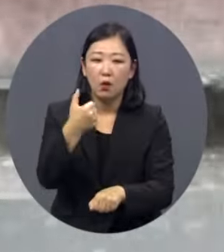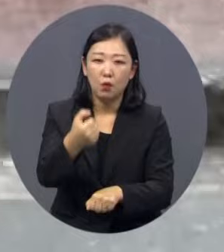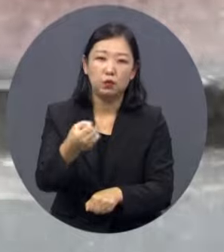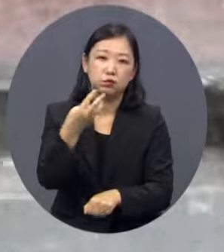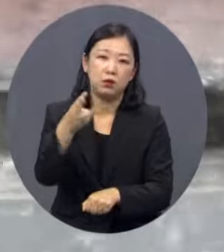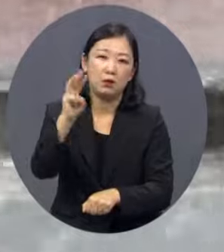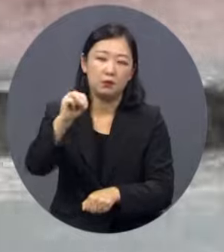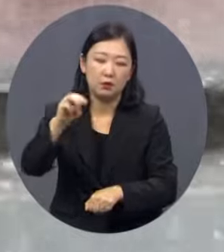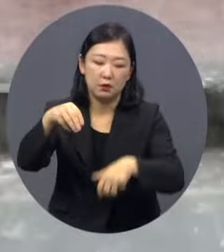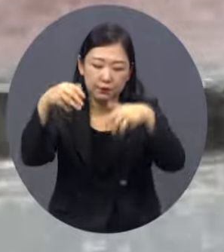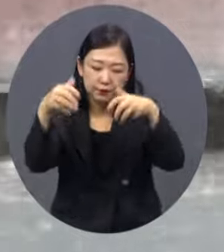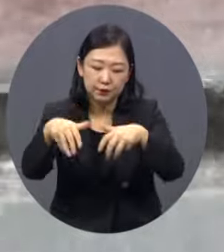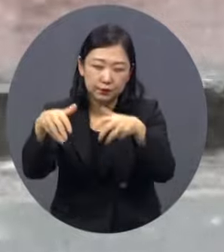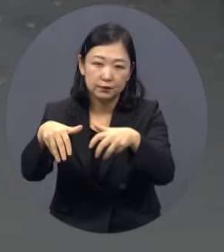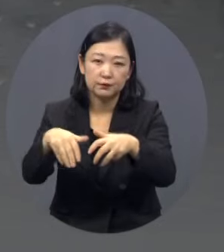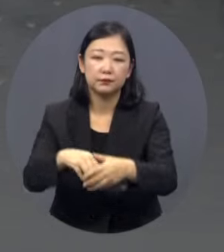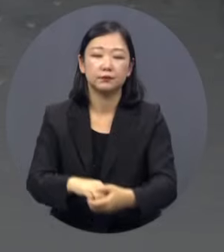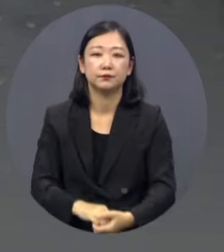폭우가 쏟아졌습니다.